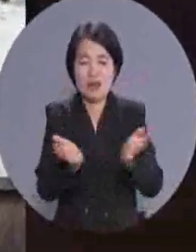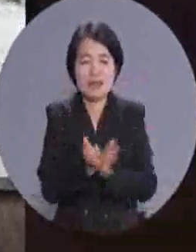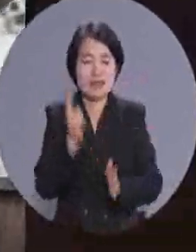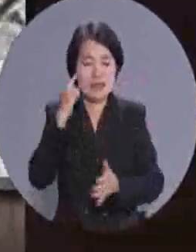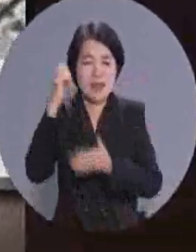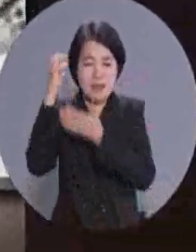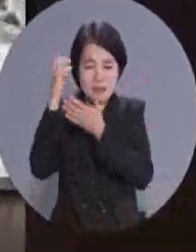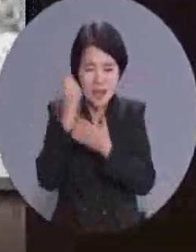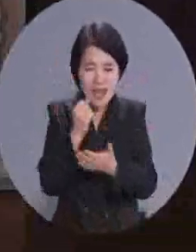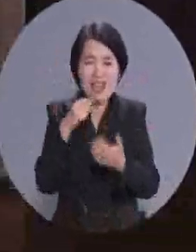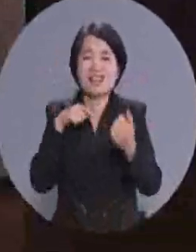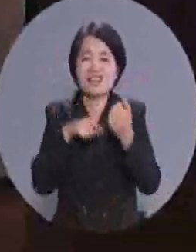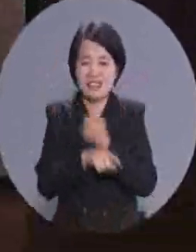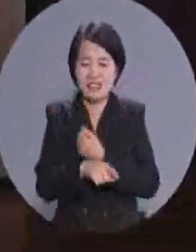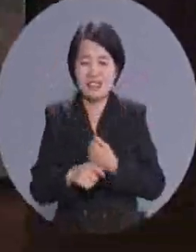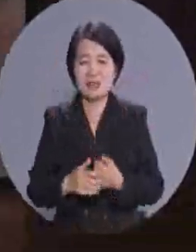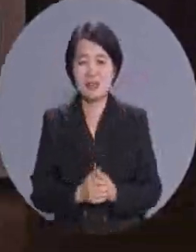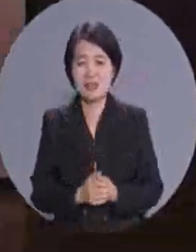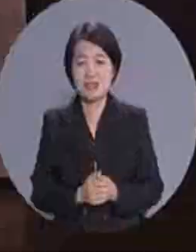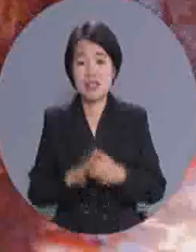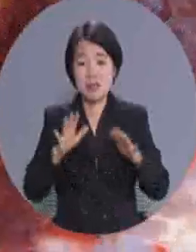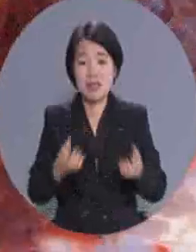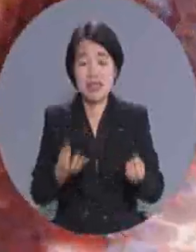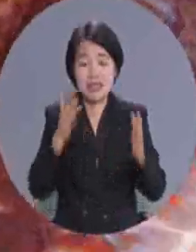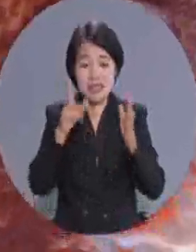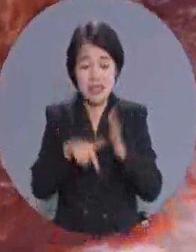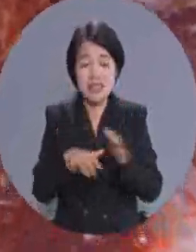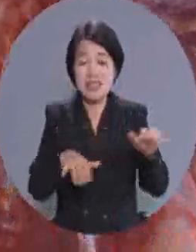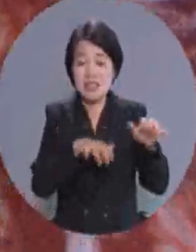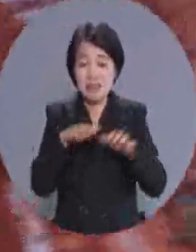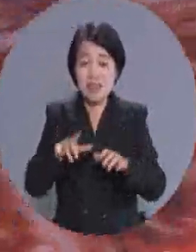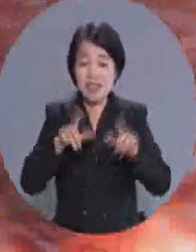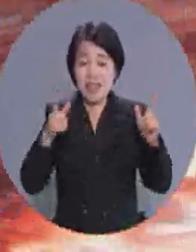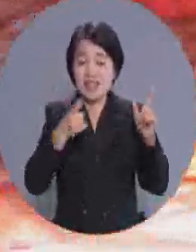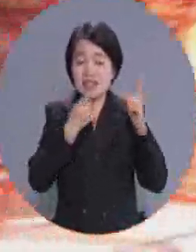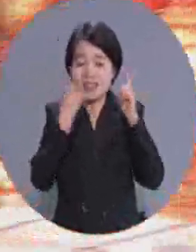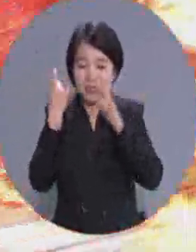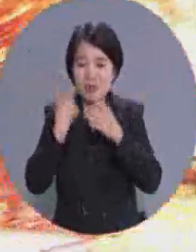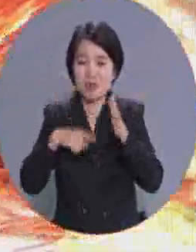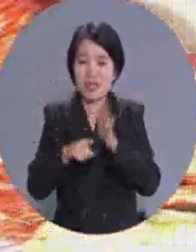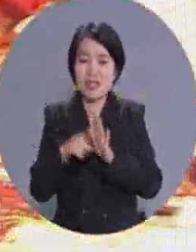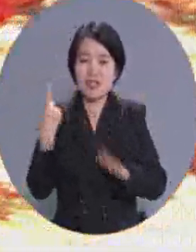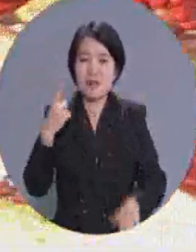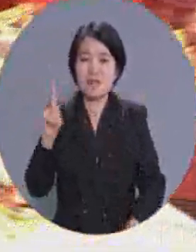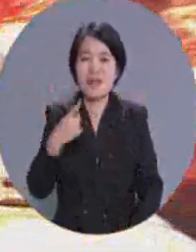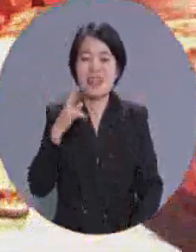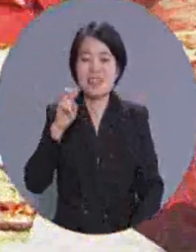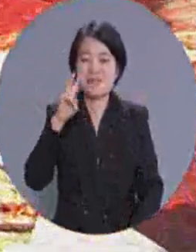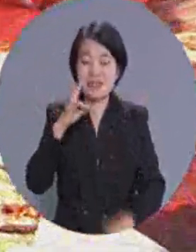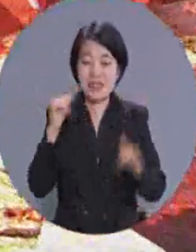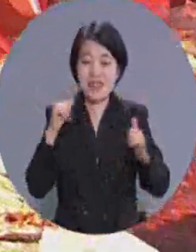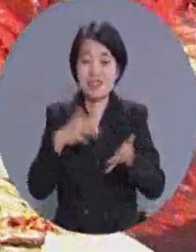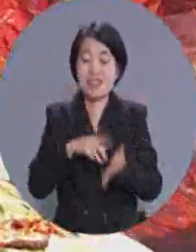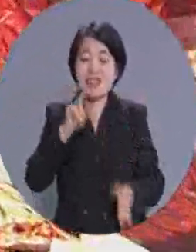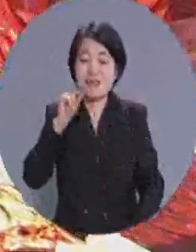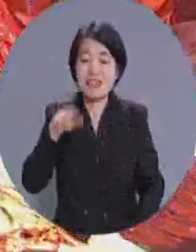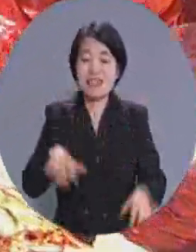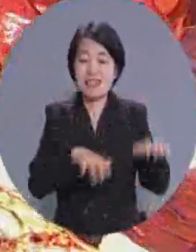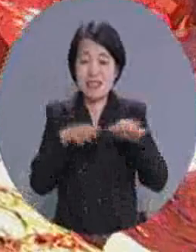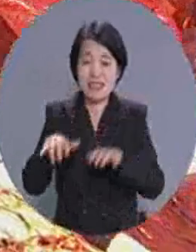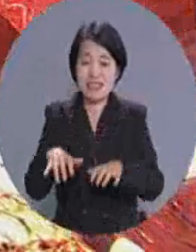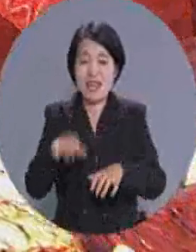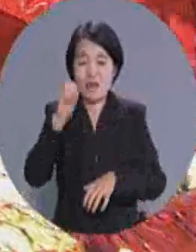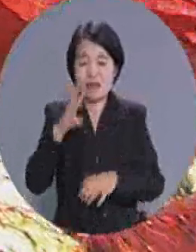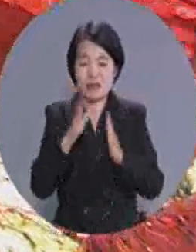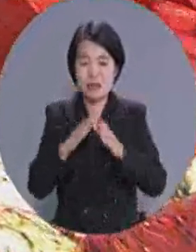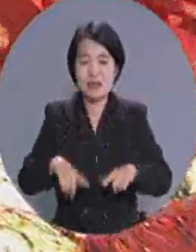정신을 되새기기 위해서입니다. 이번 행사에서는 김치의 날을 기념하기 위해 1,122명이 1만 포기의 김치를 담가 광주